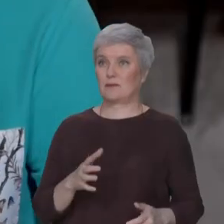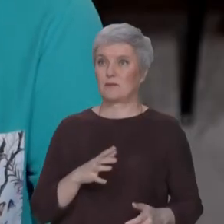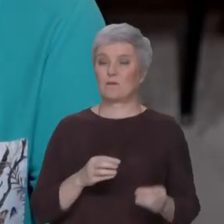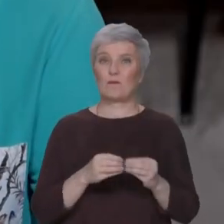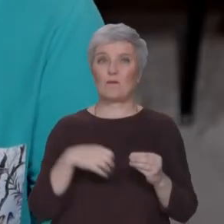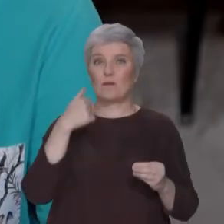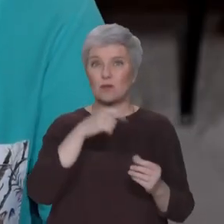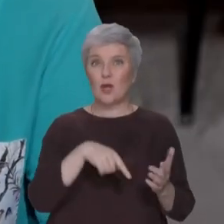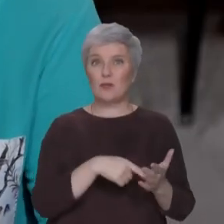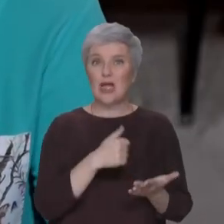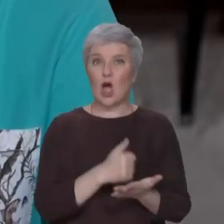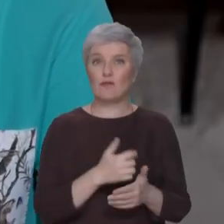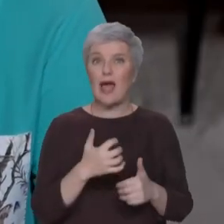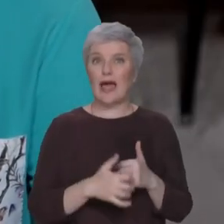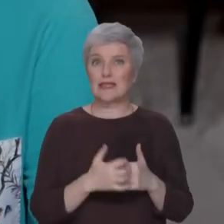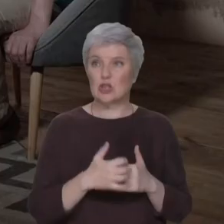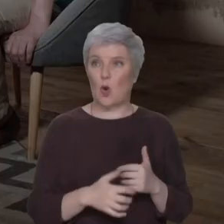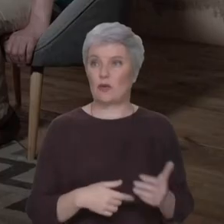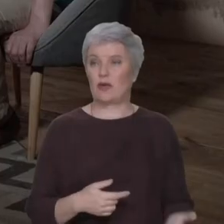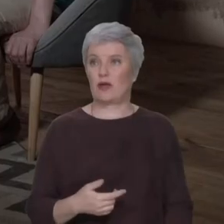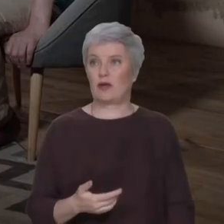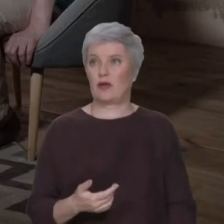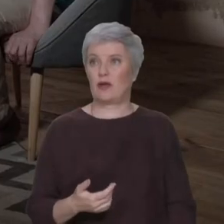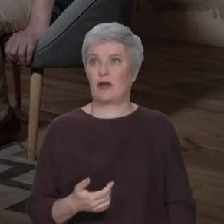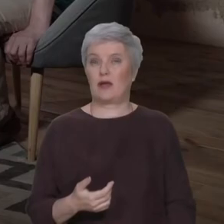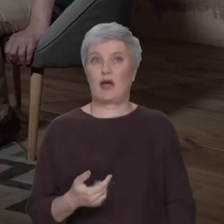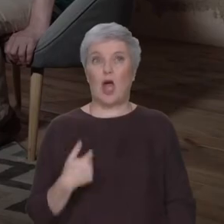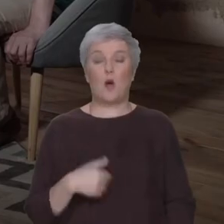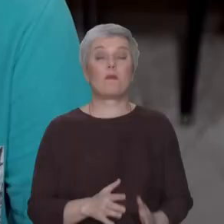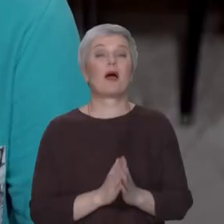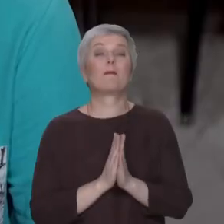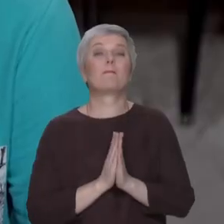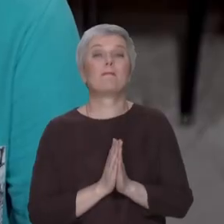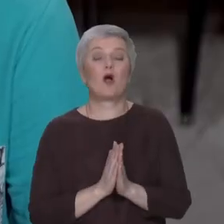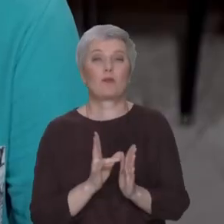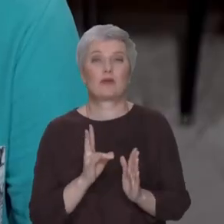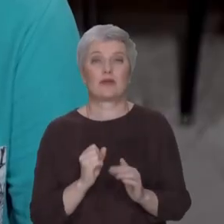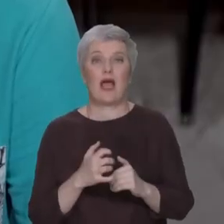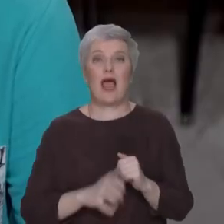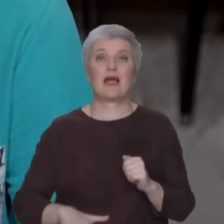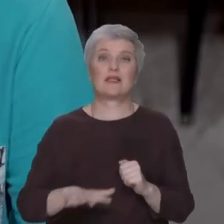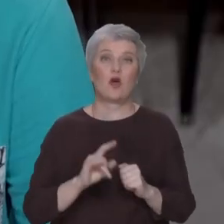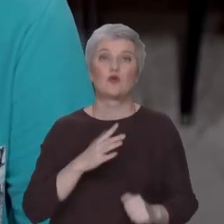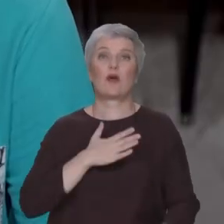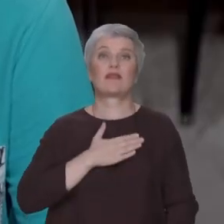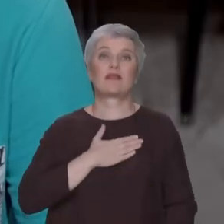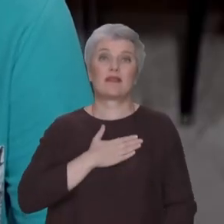головою Херсона, ну в законі, так би мовити, був. Ми молимось на Херсонщину, що наші все-таки